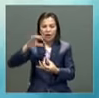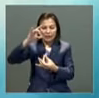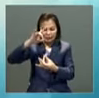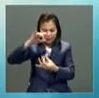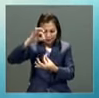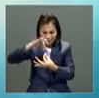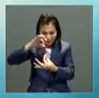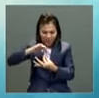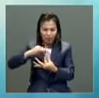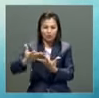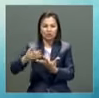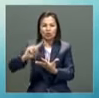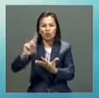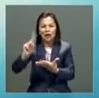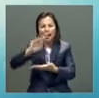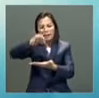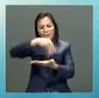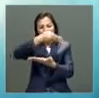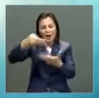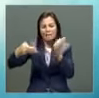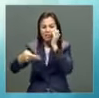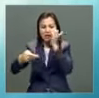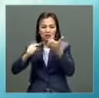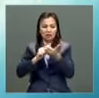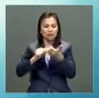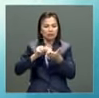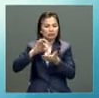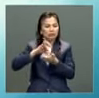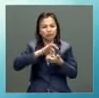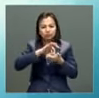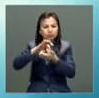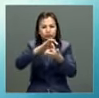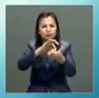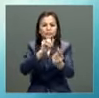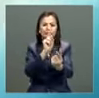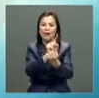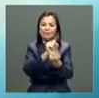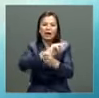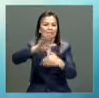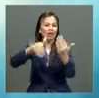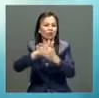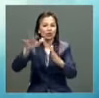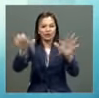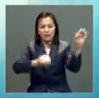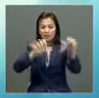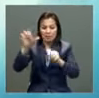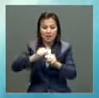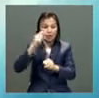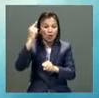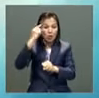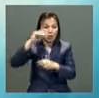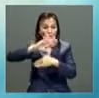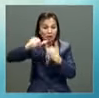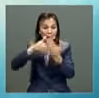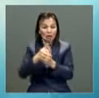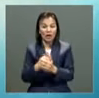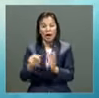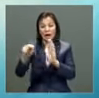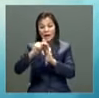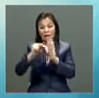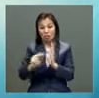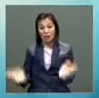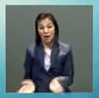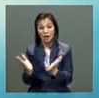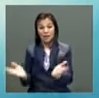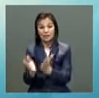นที่ติดเชื้อให้ได้นะครับนอกจากนั้นเองเขาก็ยังมีนโยบายเสริมก็คือนโยบายเสริมให้ประชาชนเข้าร่วมกิจก